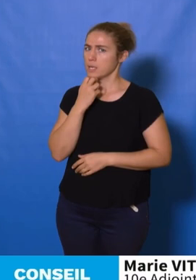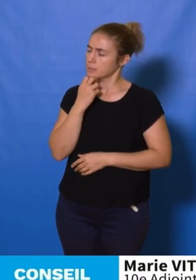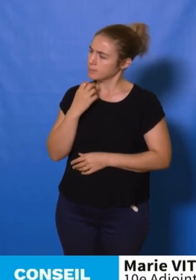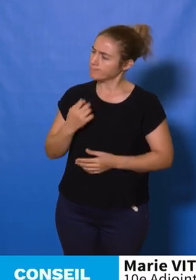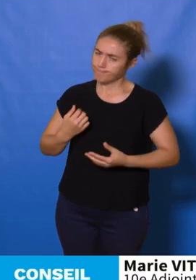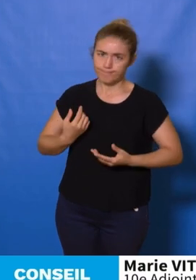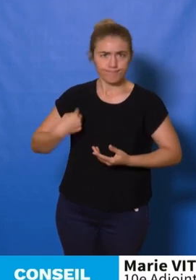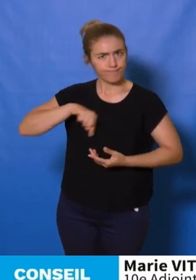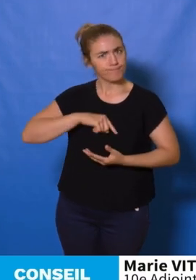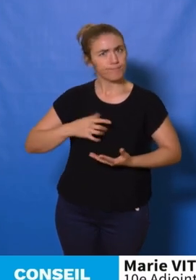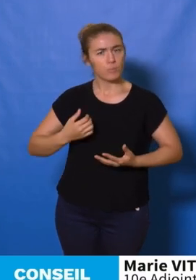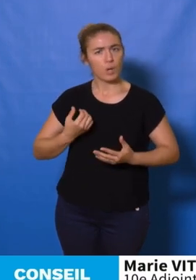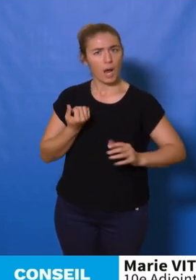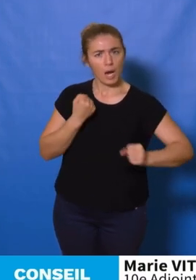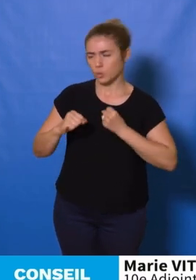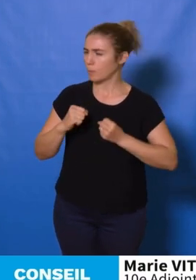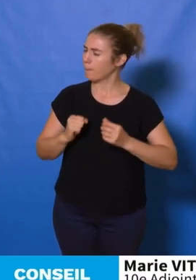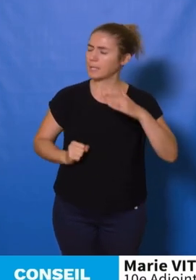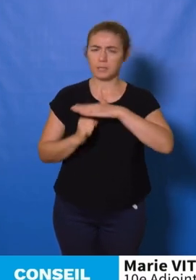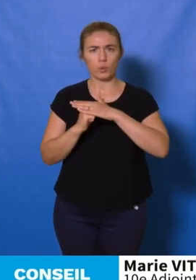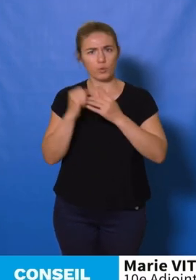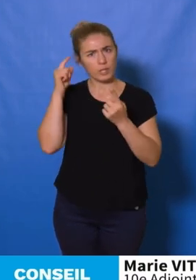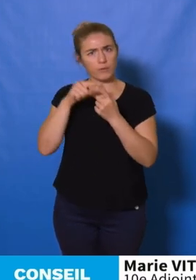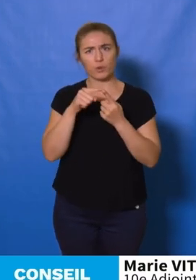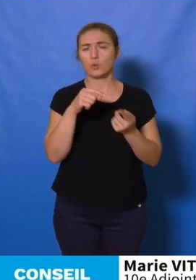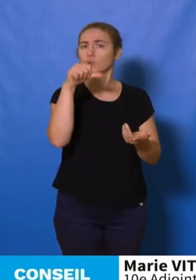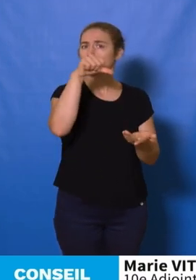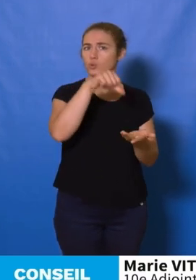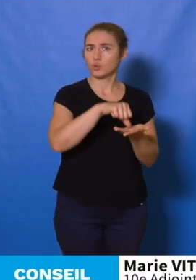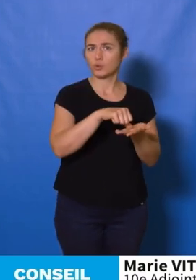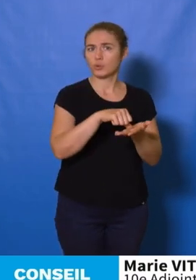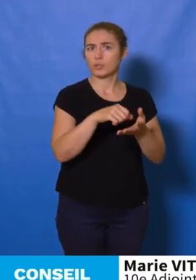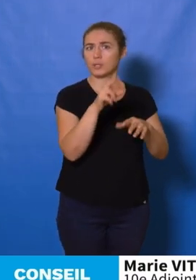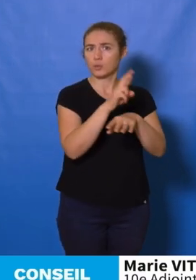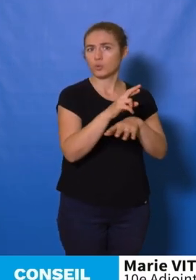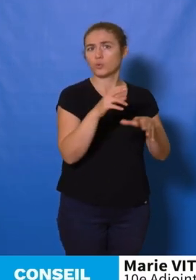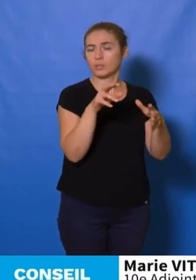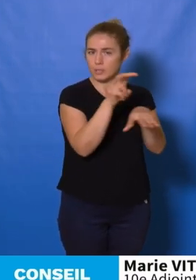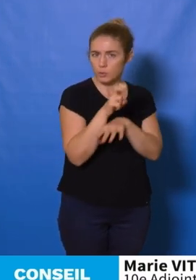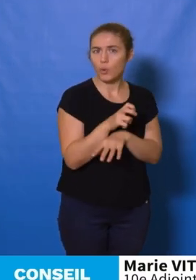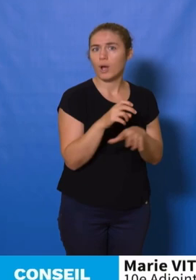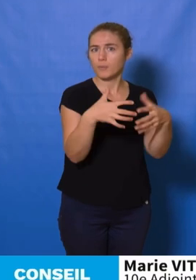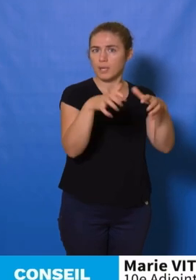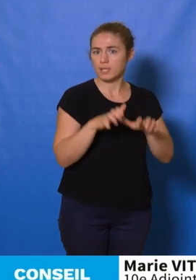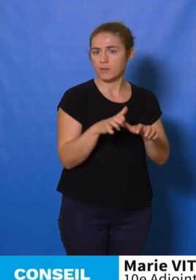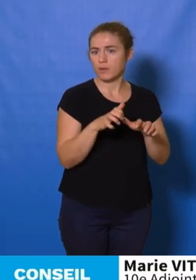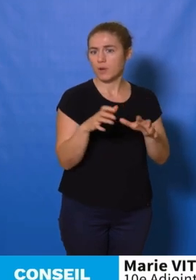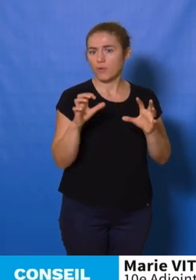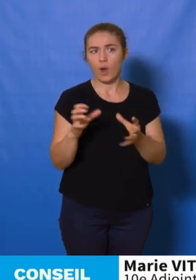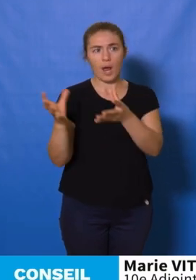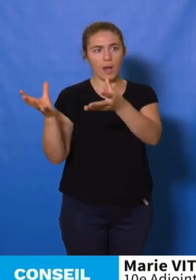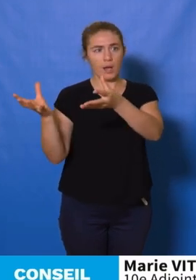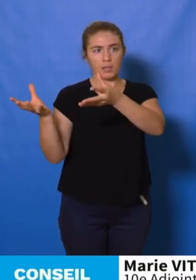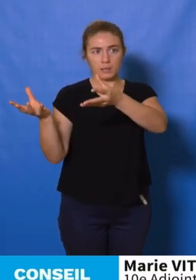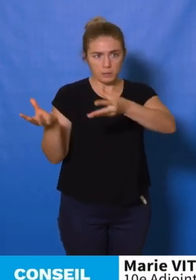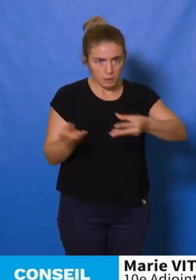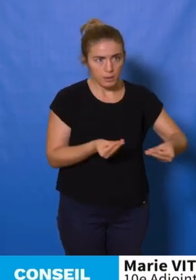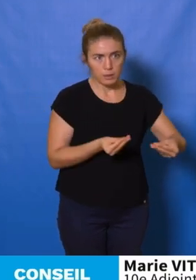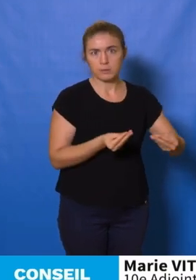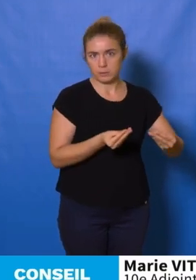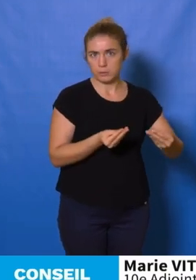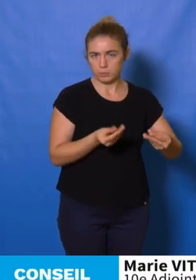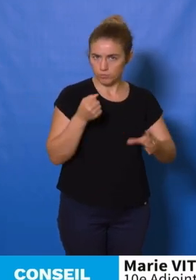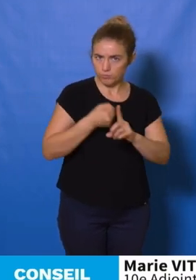pour empêcher le centre de rétention administrative de s'installer à Nantes et ailleurs, et qu'à travers effectivement les